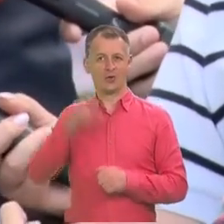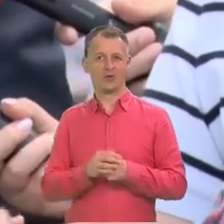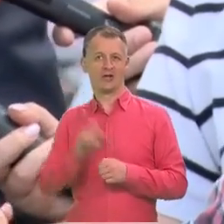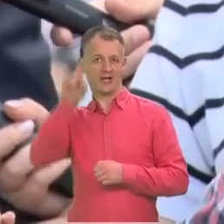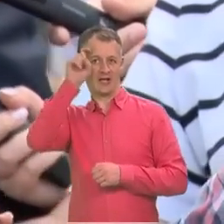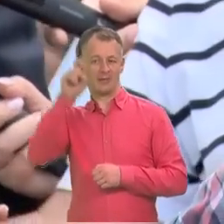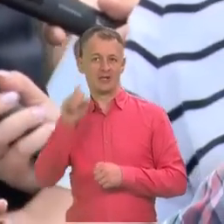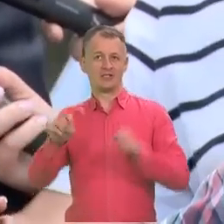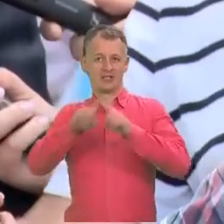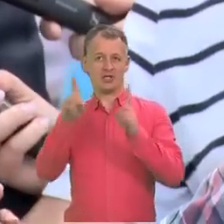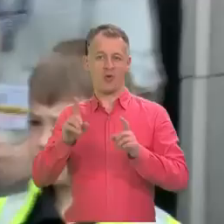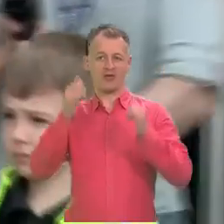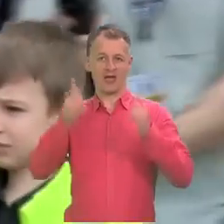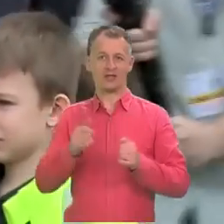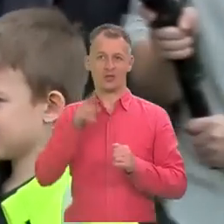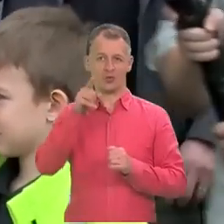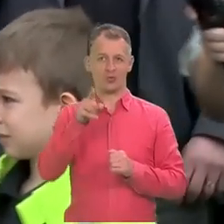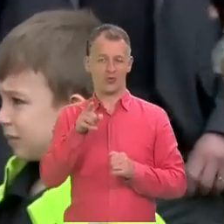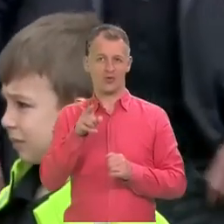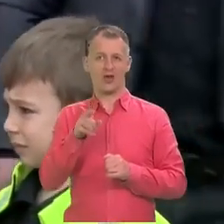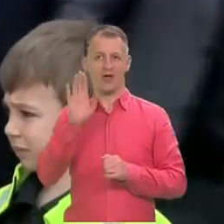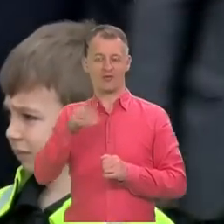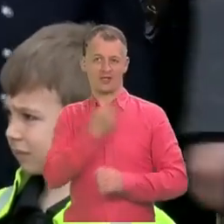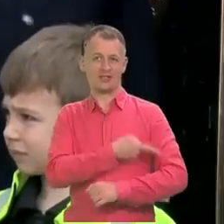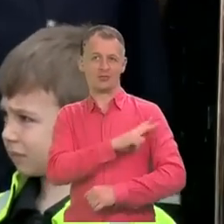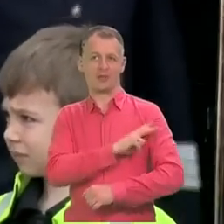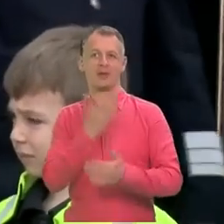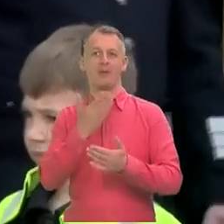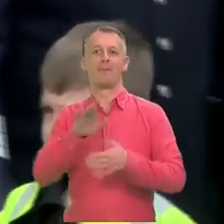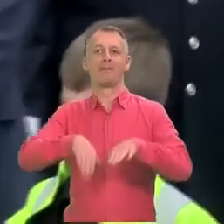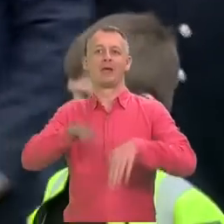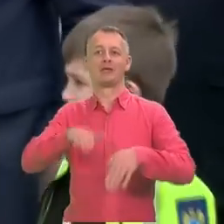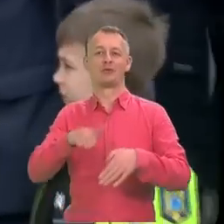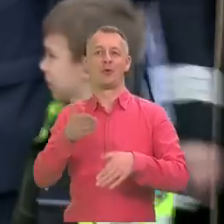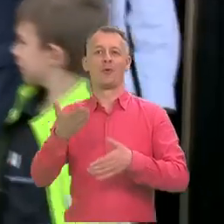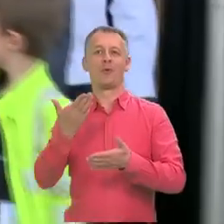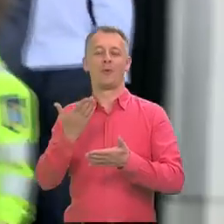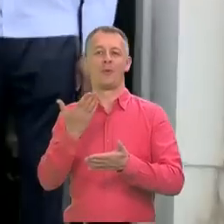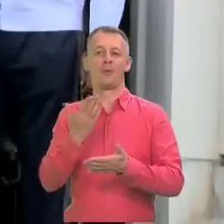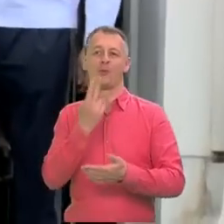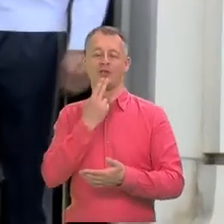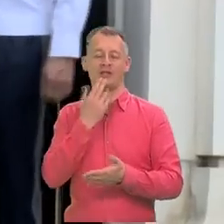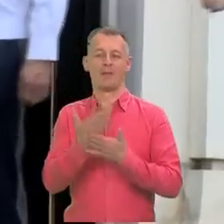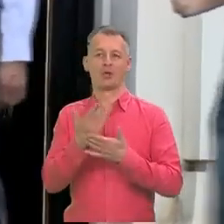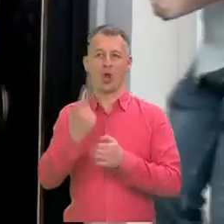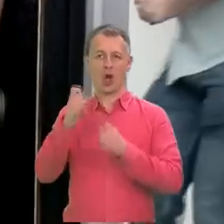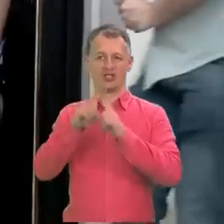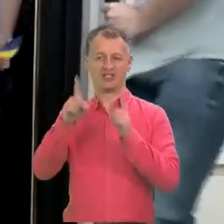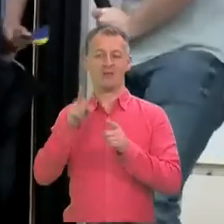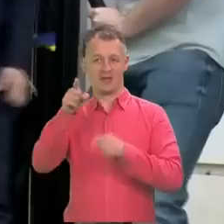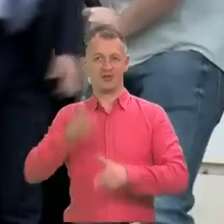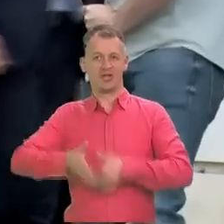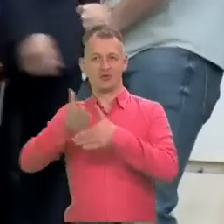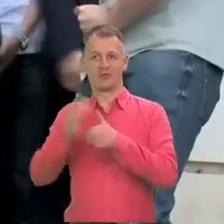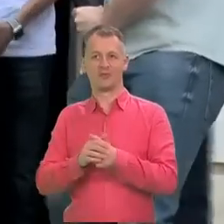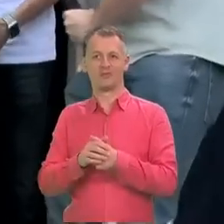ai îndeplinit această înaltă demnitate, ministru pentru o zi, ministru al afacerilor interne pentru o zi, te va ajuta.